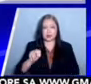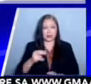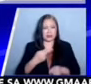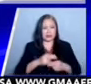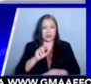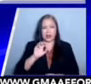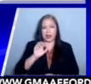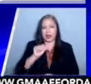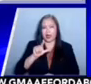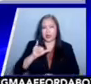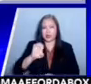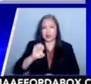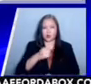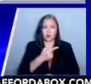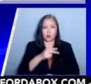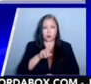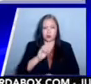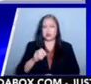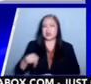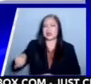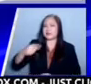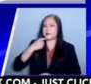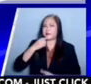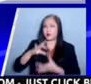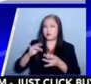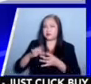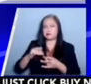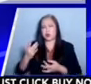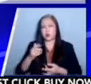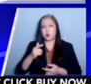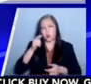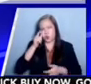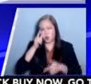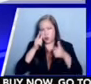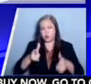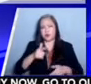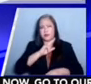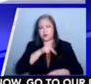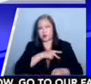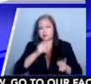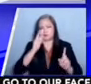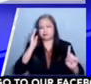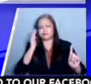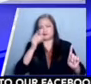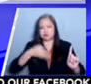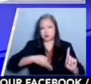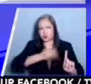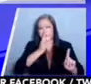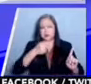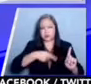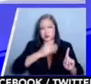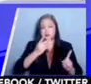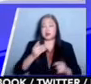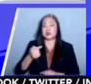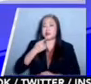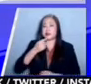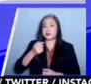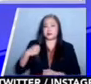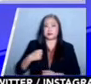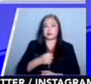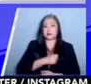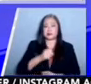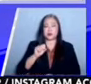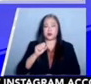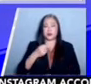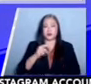Na ang pag-atake at hindi na tungkol sa Pogo depensa ni senadora riso anos mahalagang masuri ang isu kay guo dahil may kaugnayan